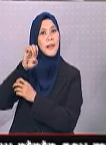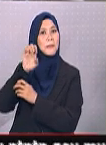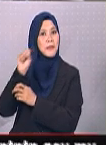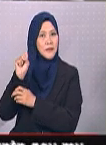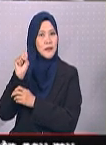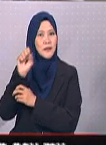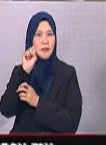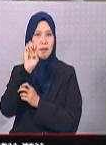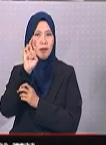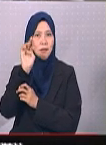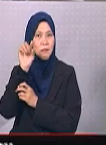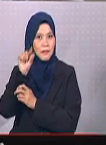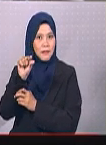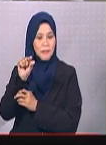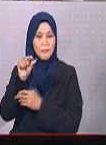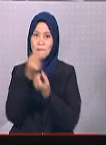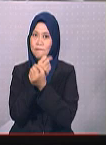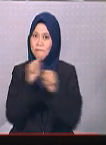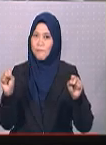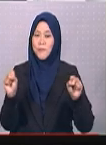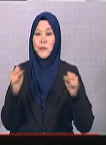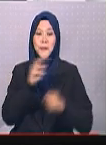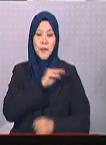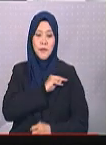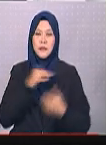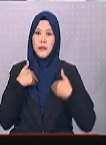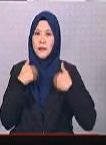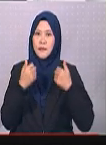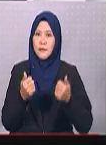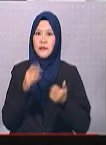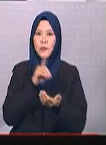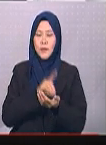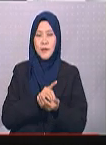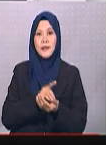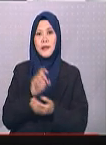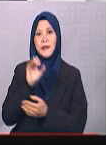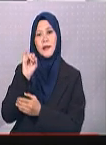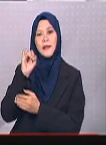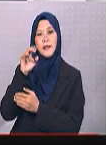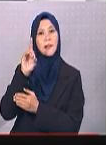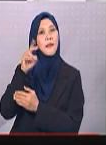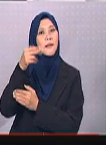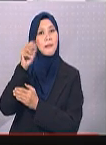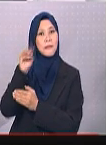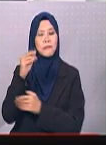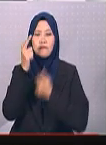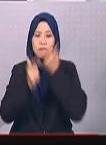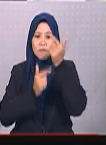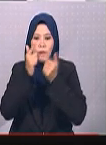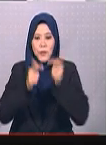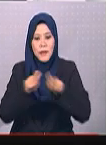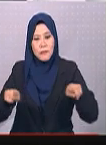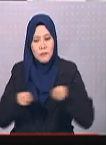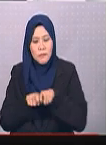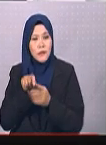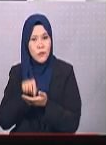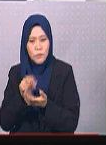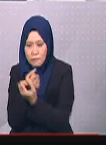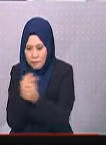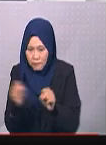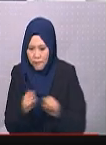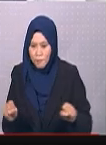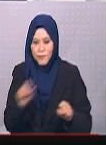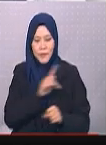Malaysia, MAIP Serdang. Menteri Kesihatan Dato' Sri Dr. Adham Baba melawat tempat persiapan dalam langkah